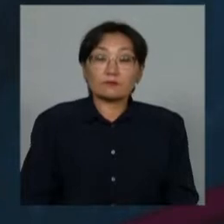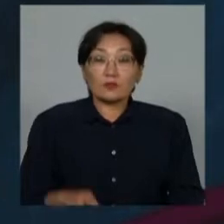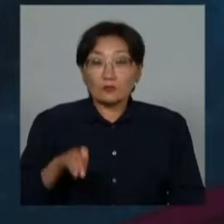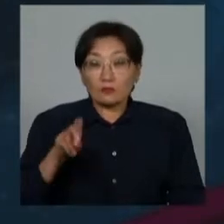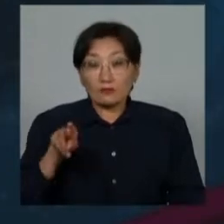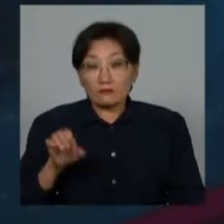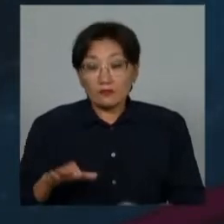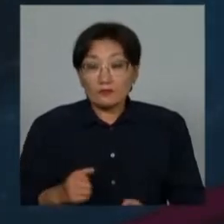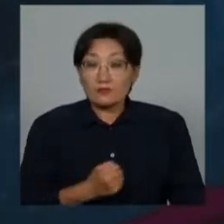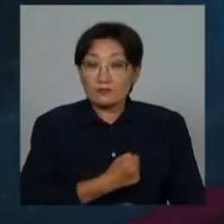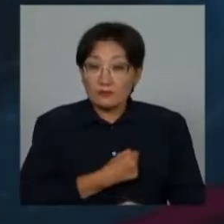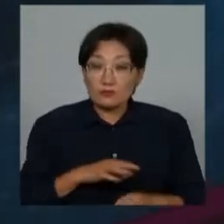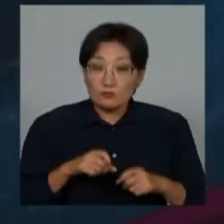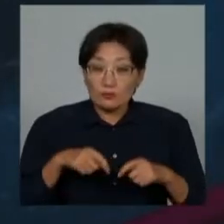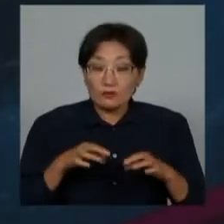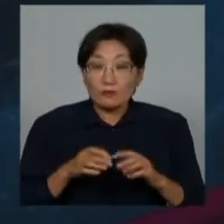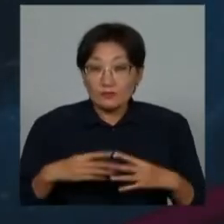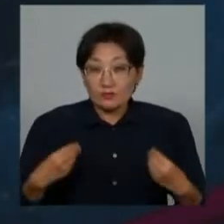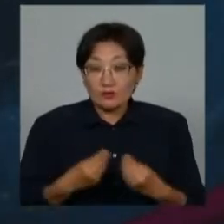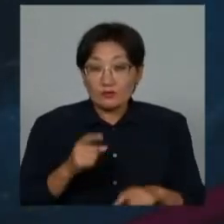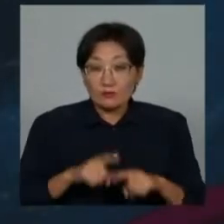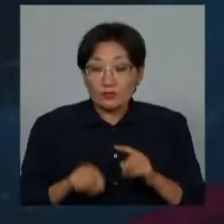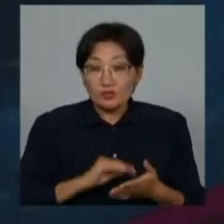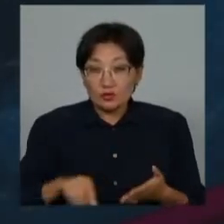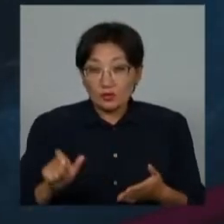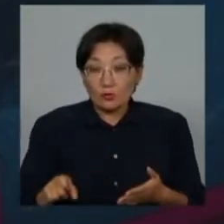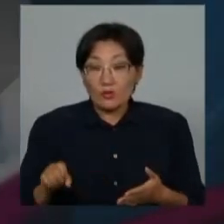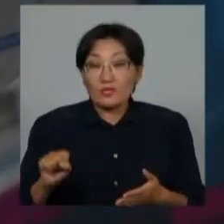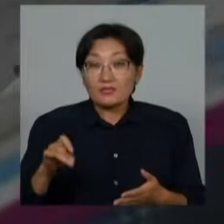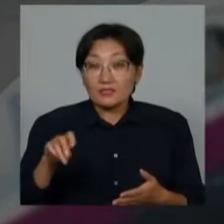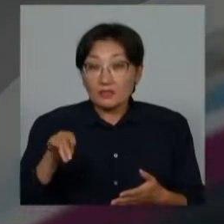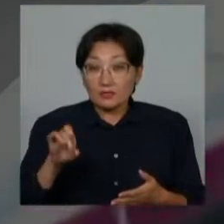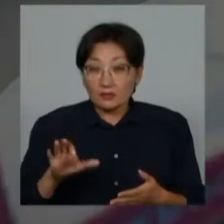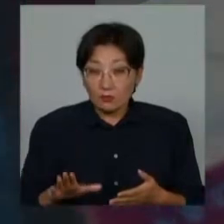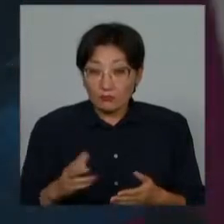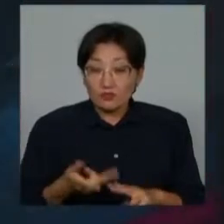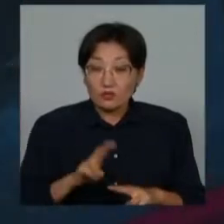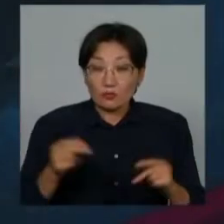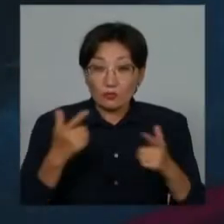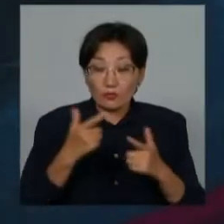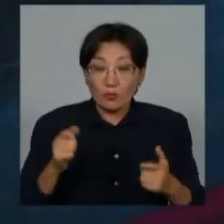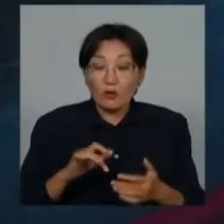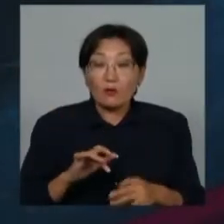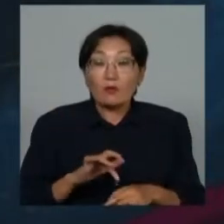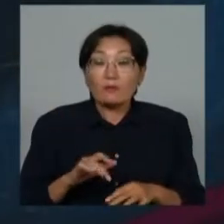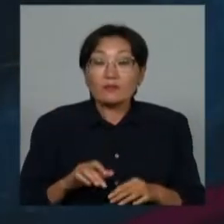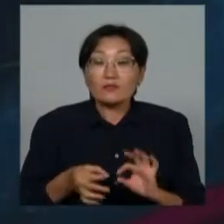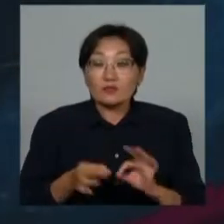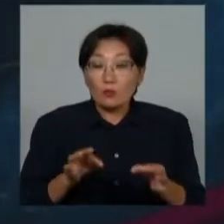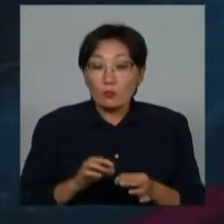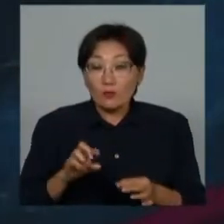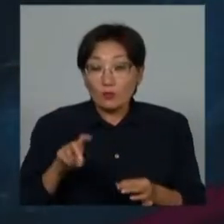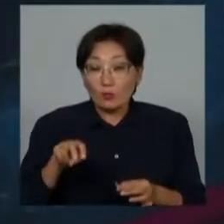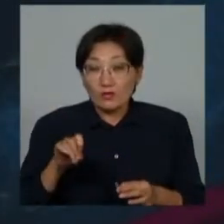Касым-Жомарт Токаев выразил соболезнования семье и родным журналиста Амангельды Сейтхана. Об этом сообщил пресс-секретарь президента Берик